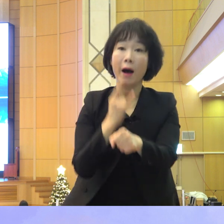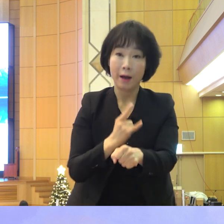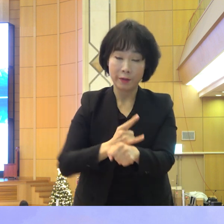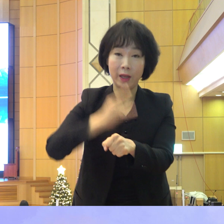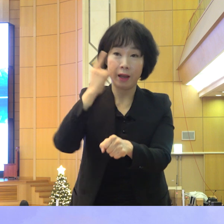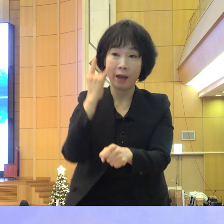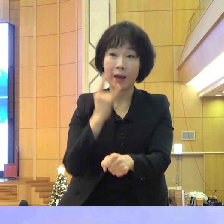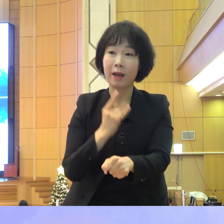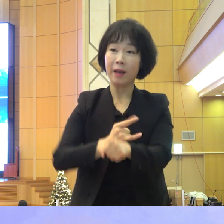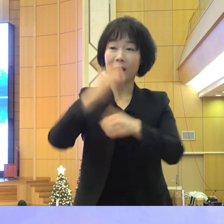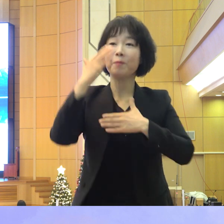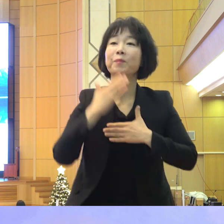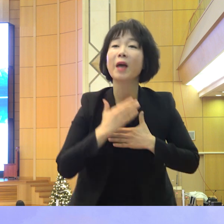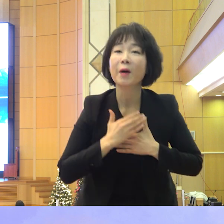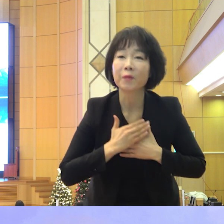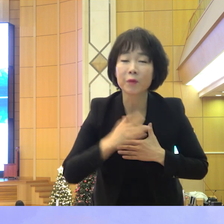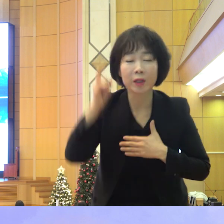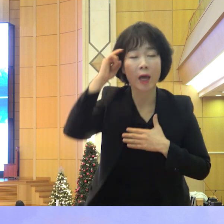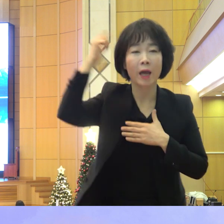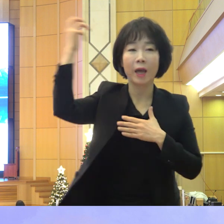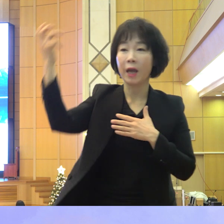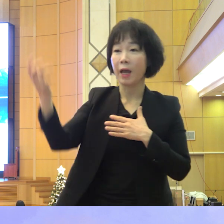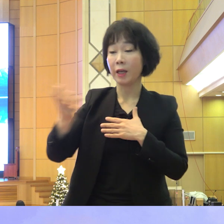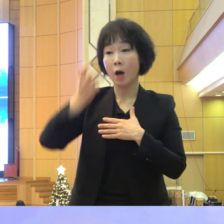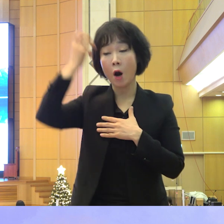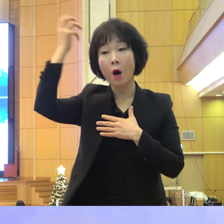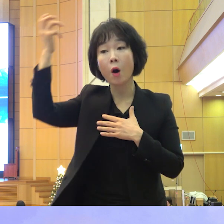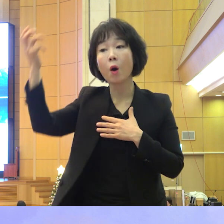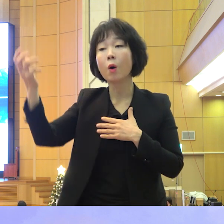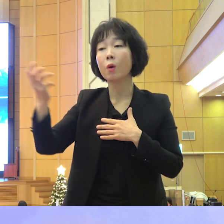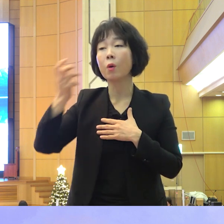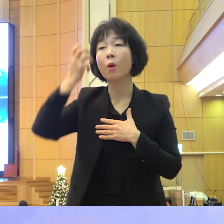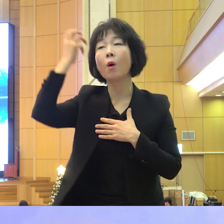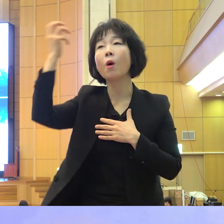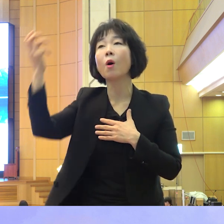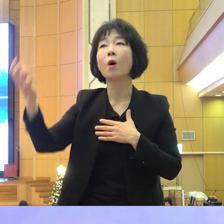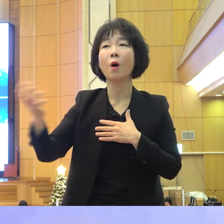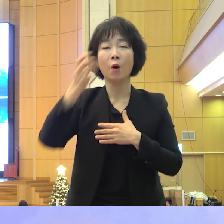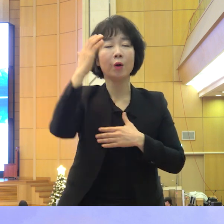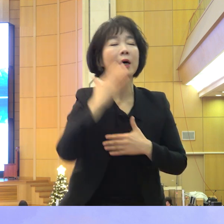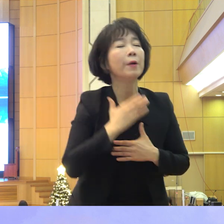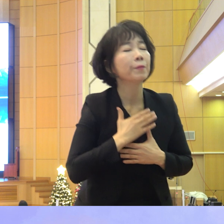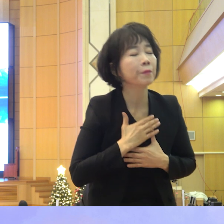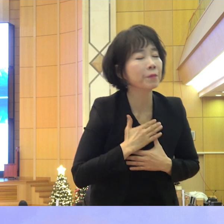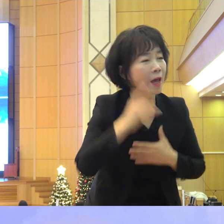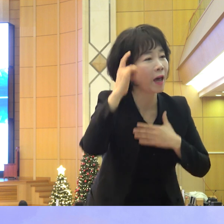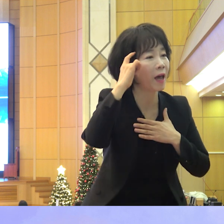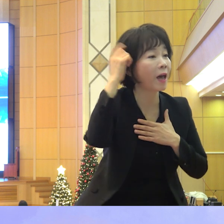내 영혼